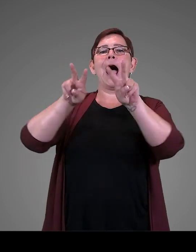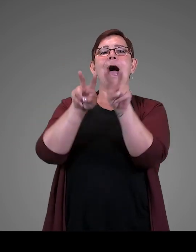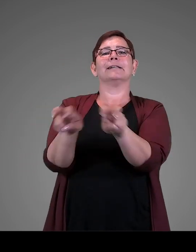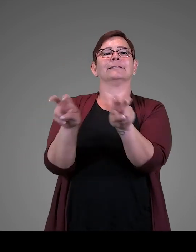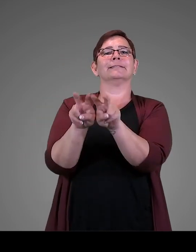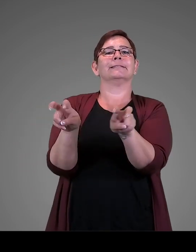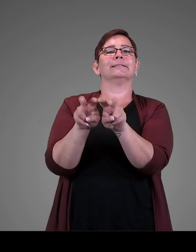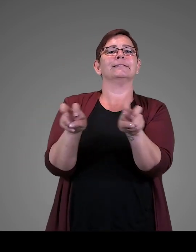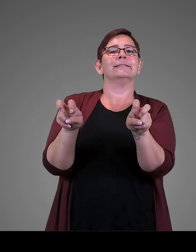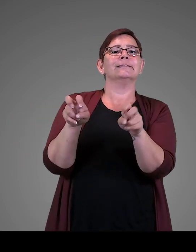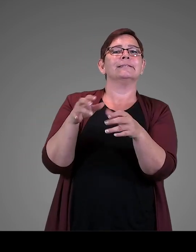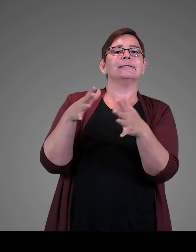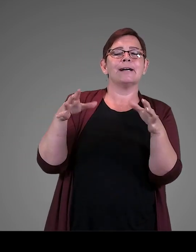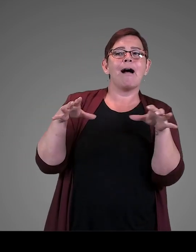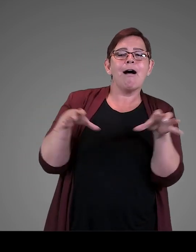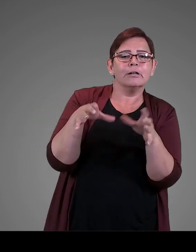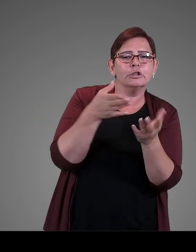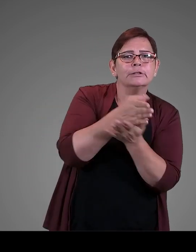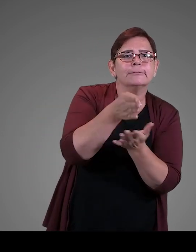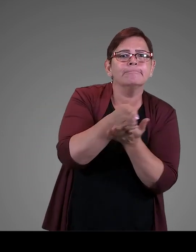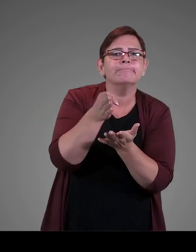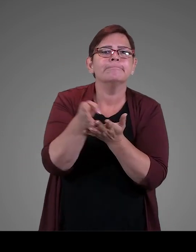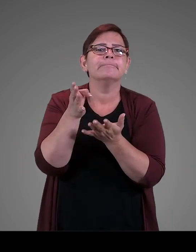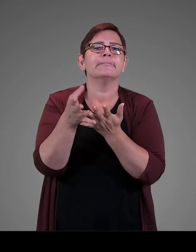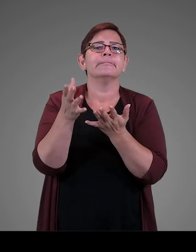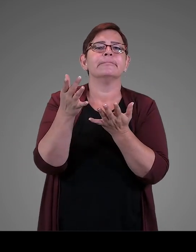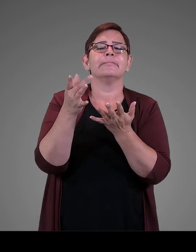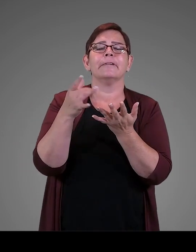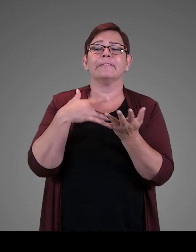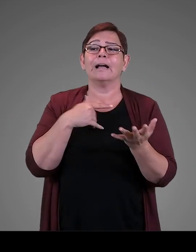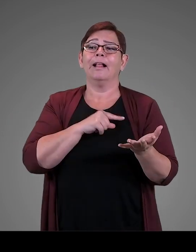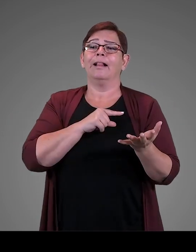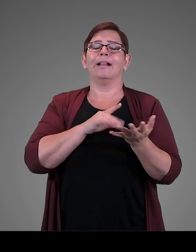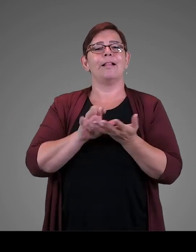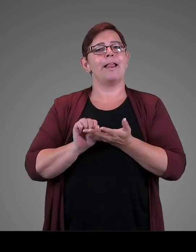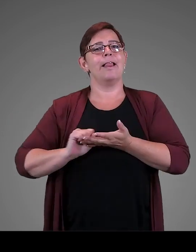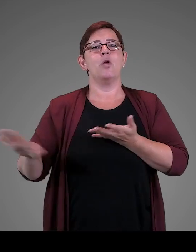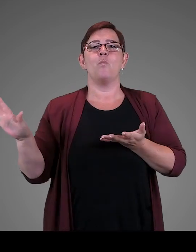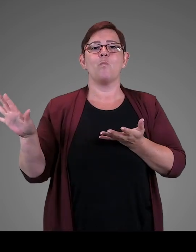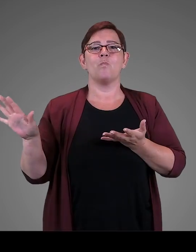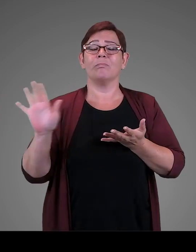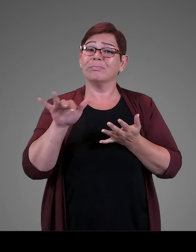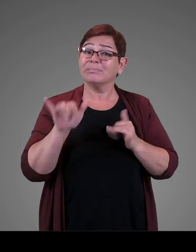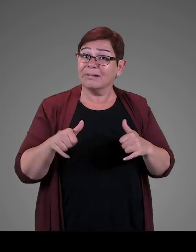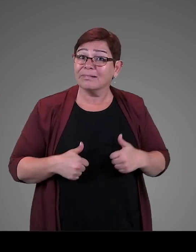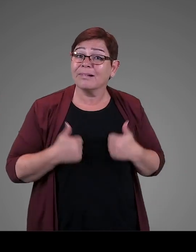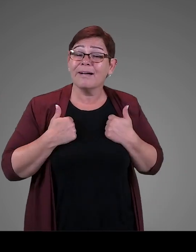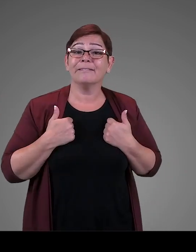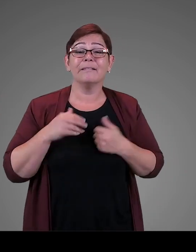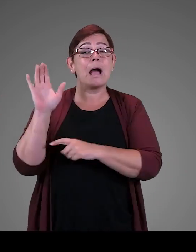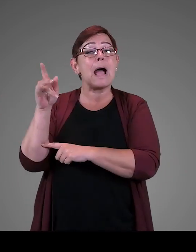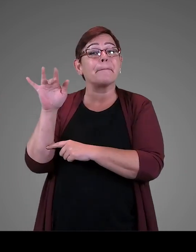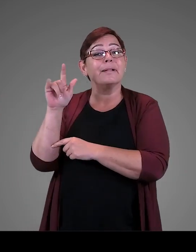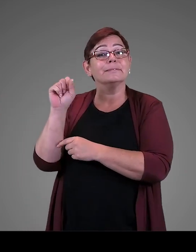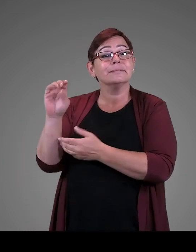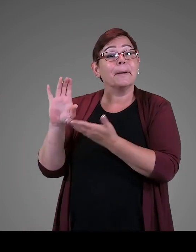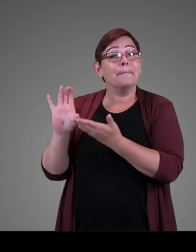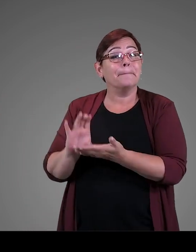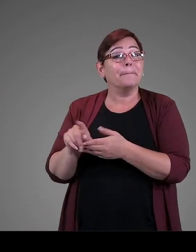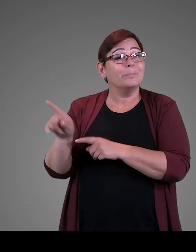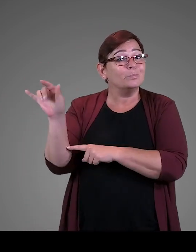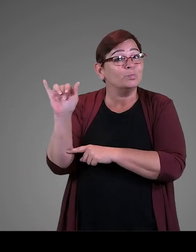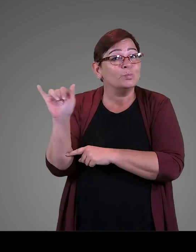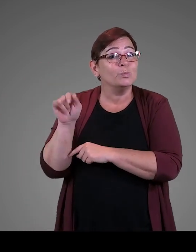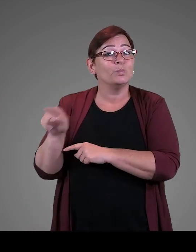d'action et aussi let go of the guilt, c'est que c'est un mensonge, et ça c'est la vie, le capitalisme aussi, on va arriver